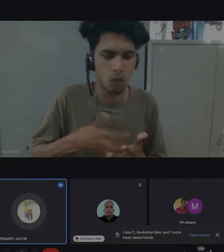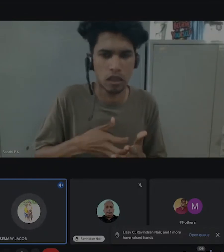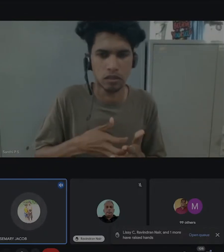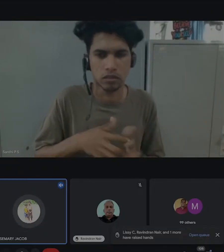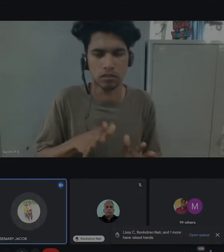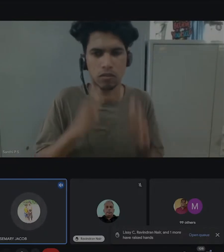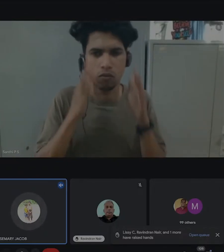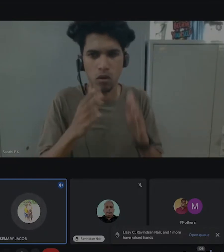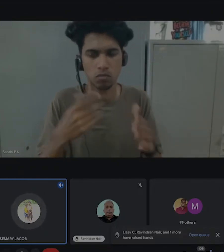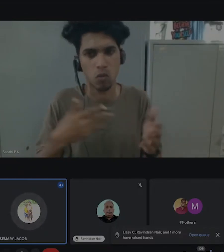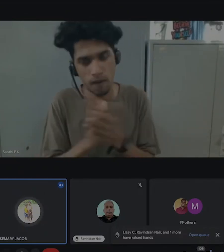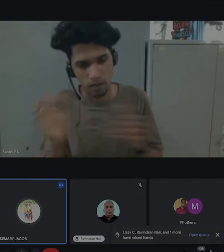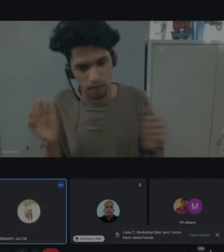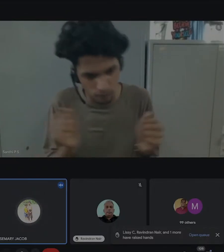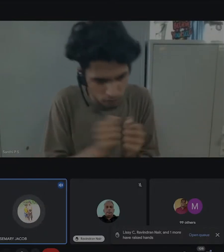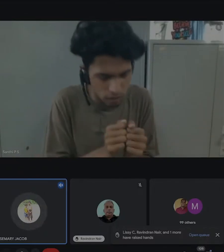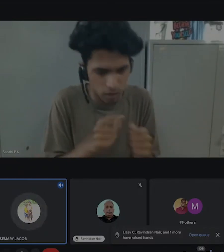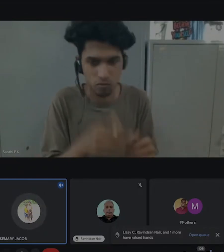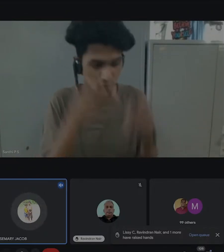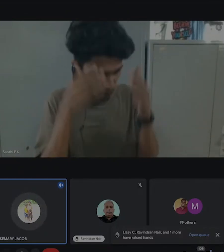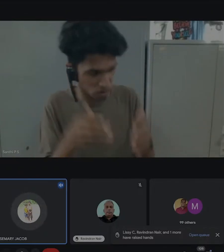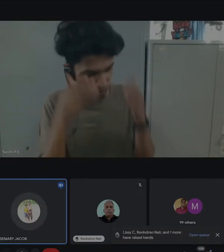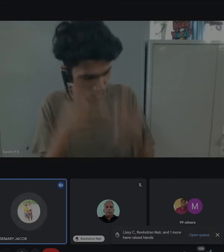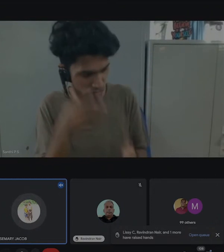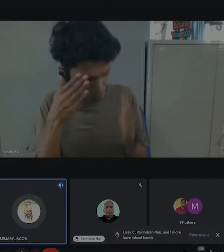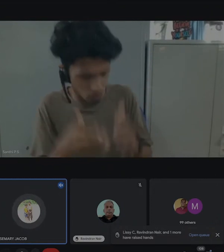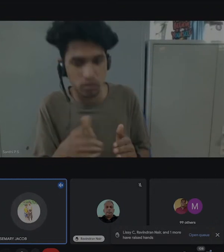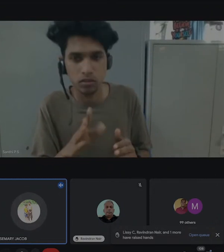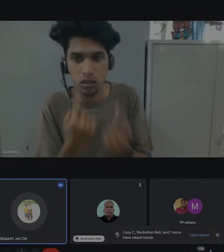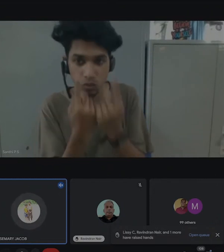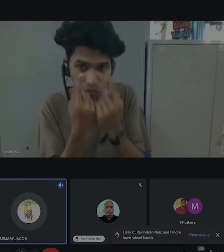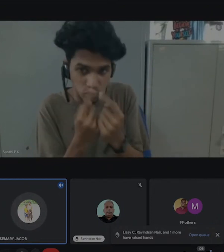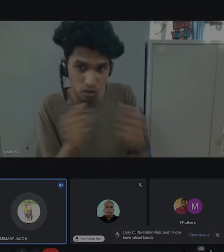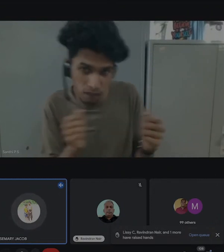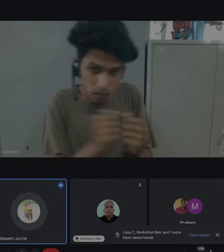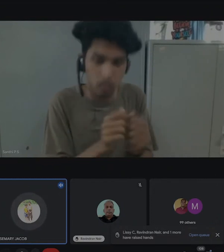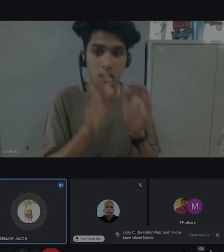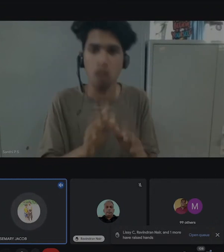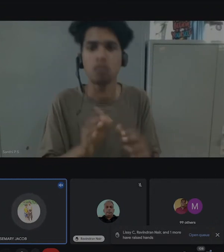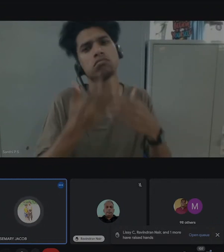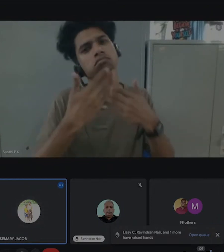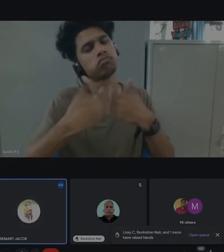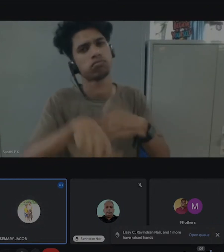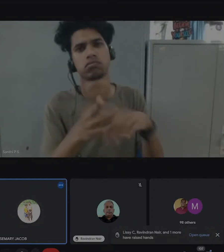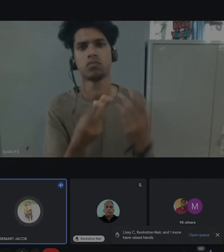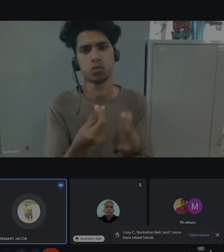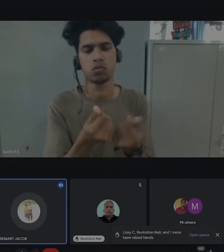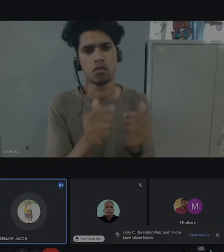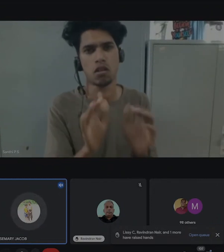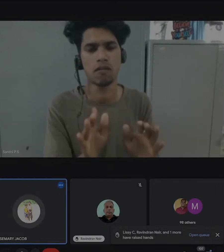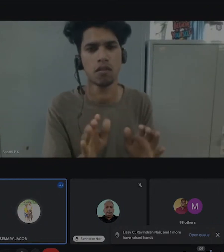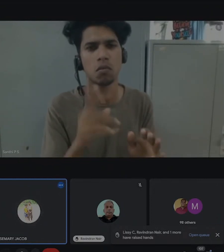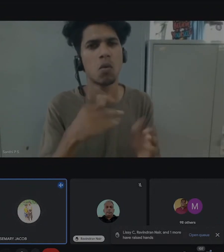കൂടെ ഇരുന്ന് എപ്പോഴും ഇങ്ങനെ അറ്റൻഷൻ ഇങ്ങനെ സീക്ക് ചെയ്തുകൊണ്ടിരിക്കുമ്പം ജസ്റ്റ് ഒന്ന് അറ്റൻഡ് ചെയ്യും, പിന്നെ പോകും. അങ്ങനെയുള്ള ഏത്